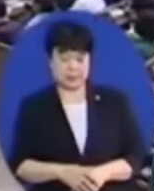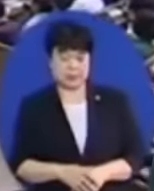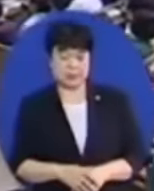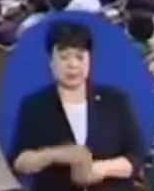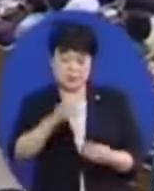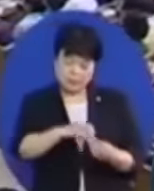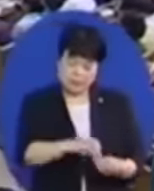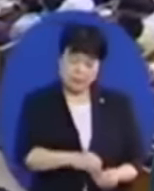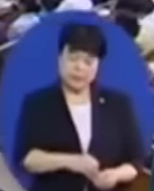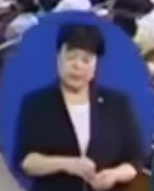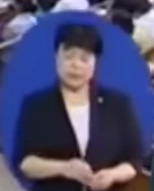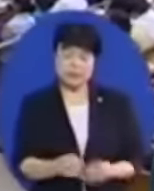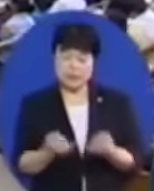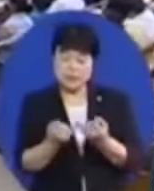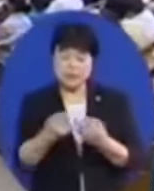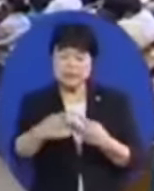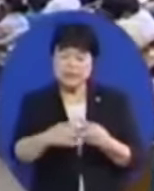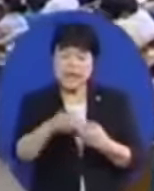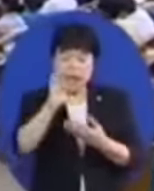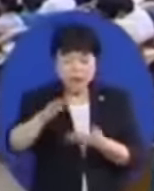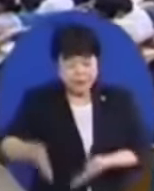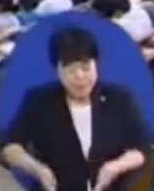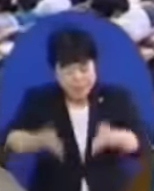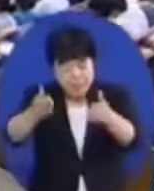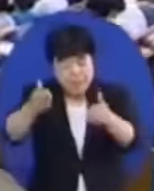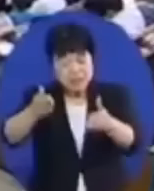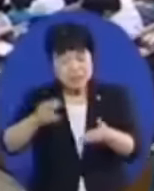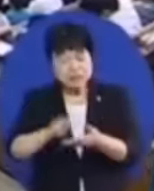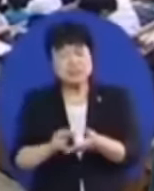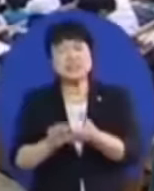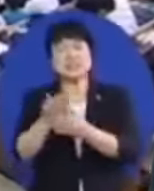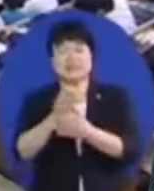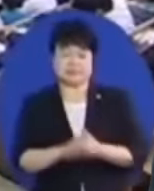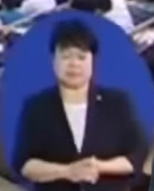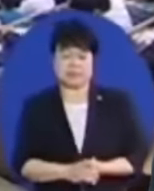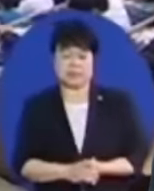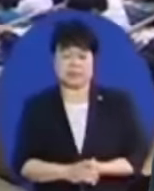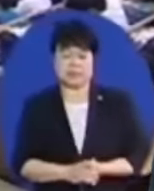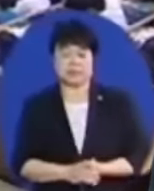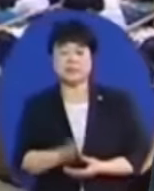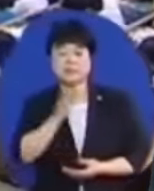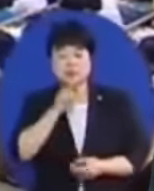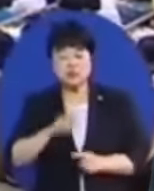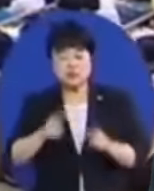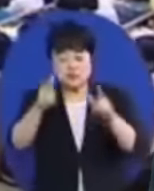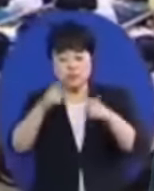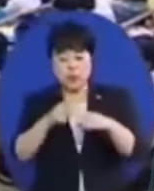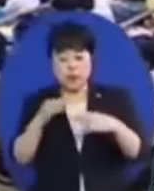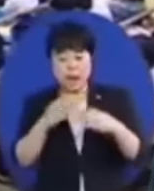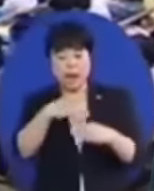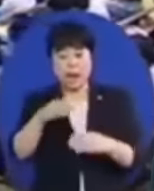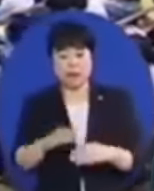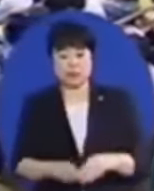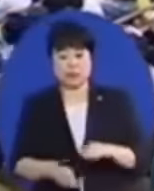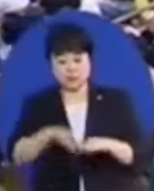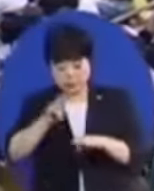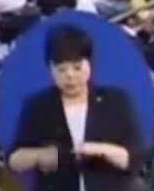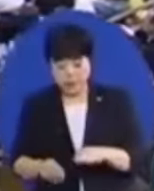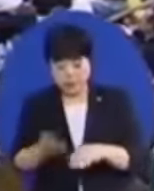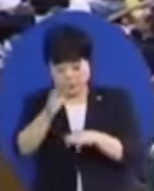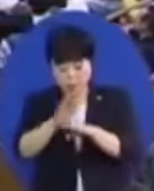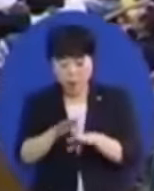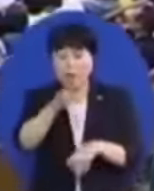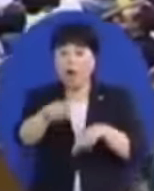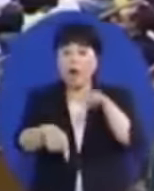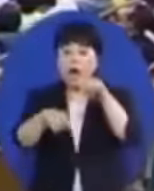바네사의 의사의 앞날도 순탄치 못할 것이 자명했습니다. 주일에 교회를 가기 위해 차에서 내려서 예배당까지